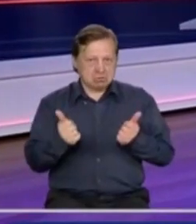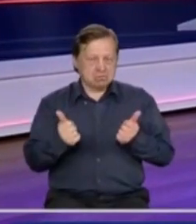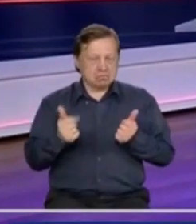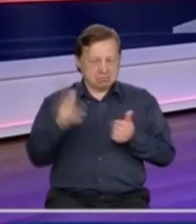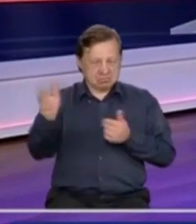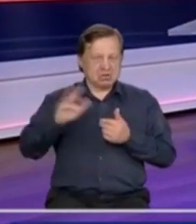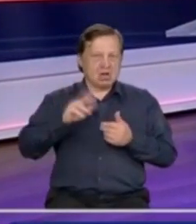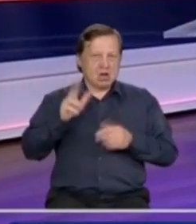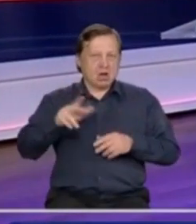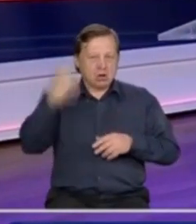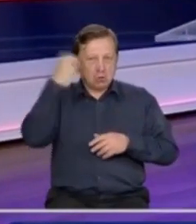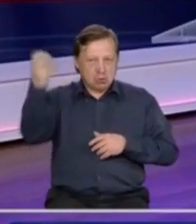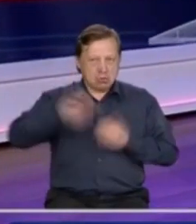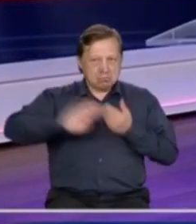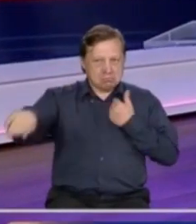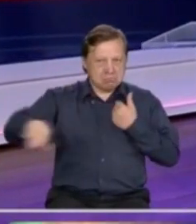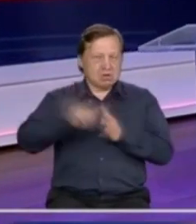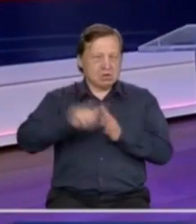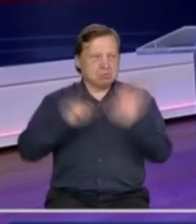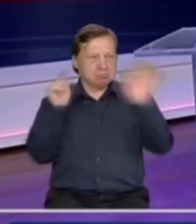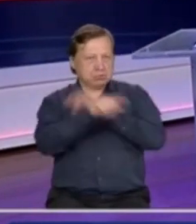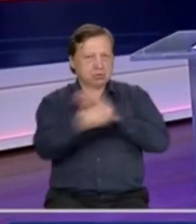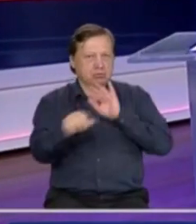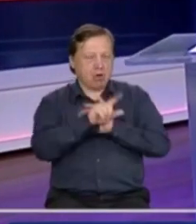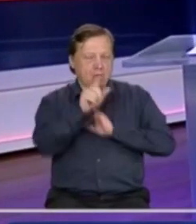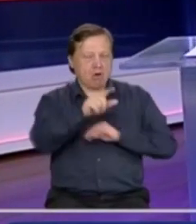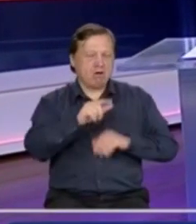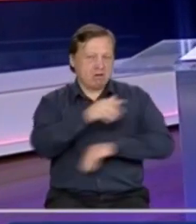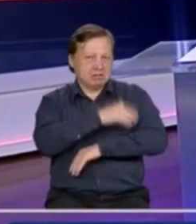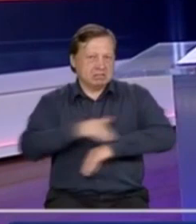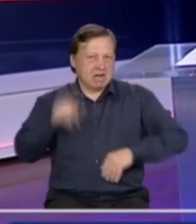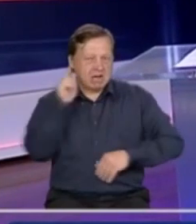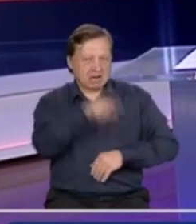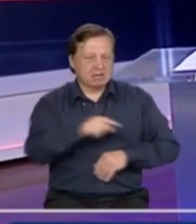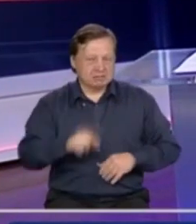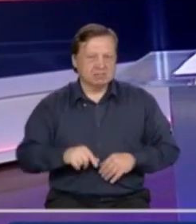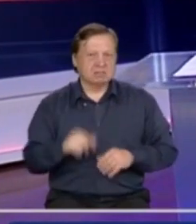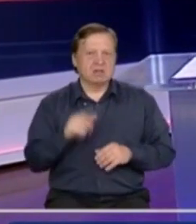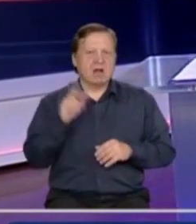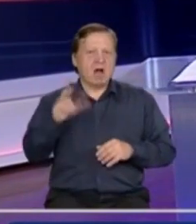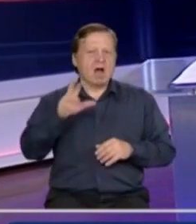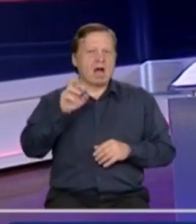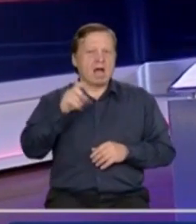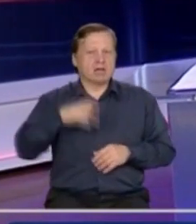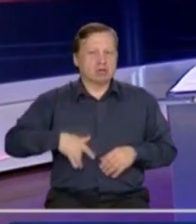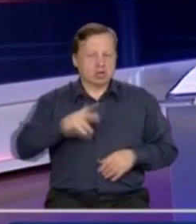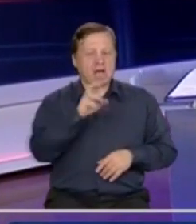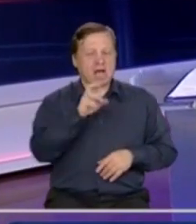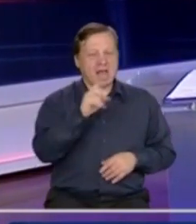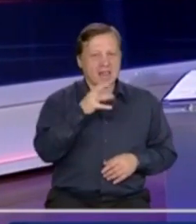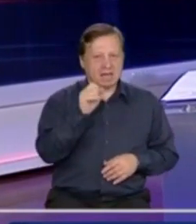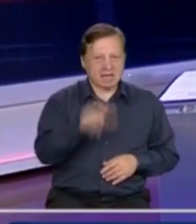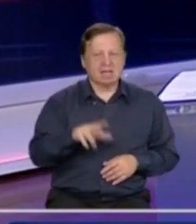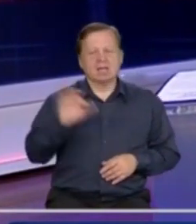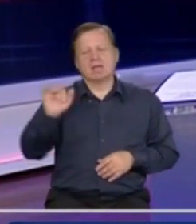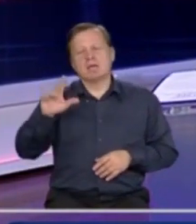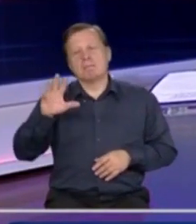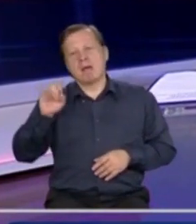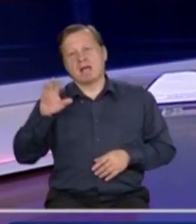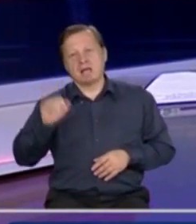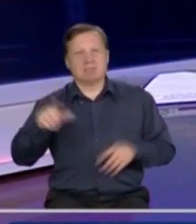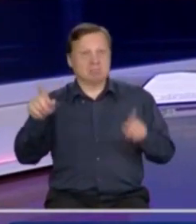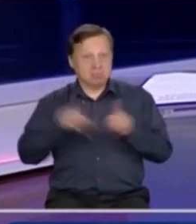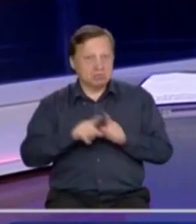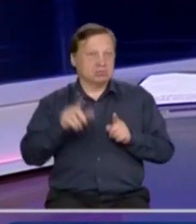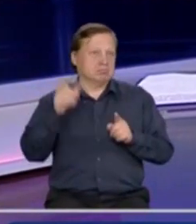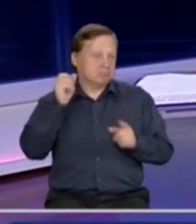i wyjechali hen za ocean, ale wciąż ściga ich zainteresowanie opinii publicznej. Książę Henryk i jego żona Meghan znów stali się bohaterami prasy za